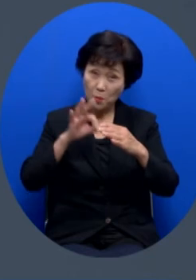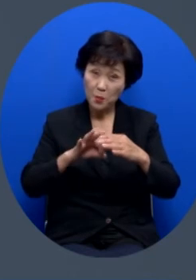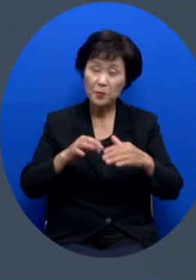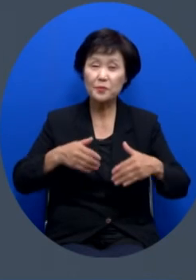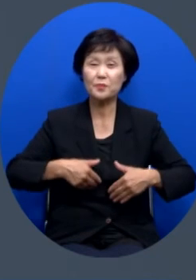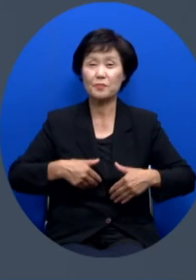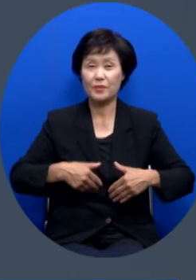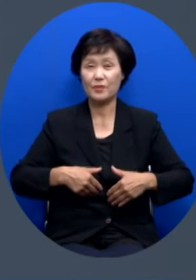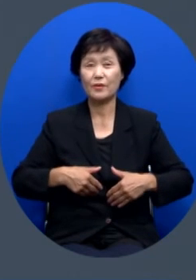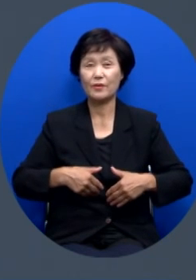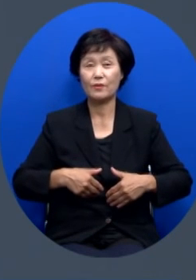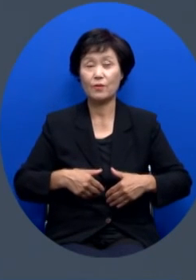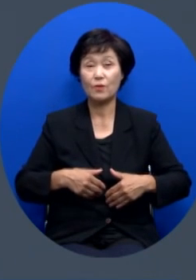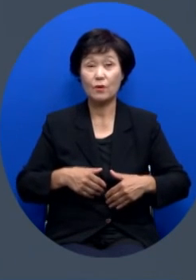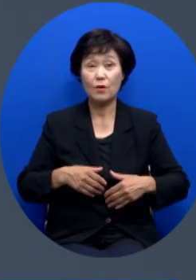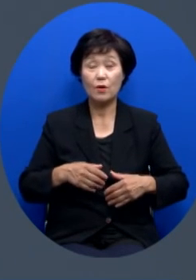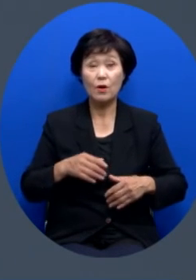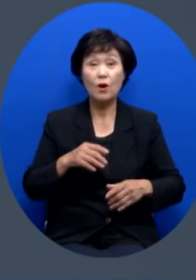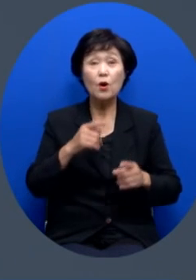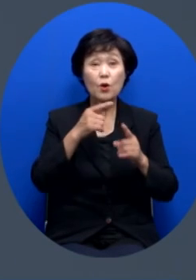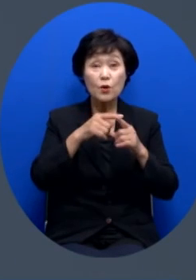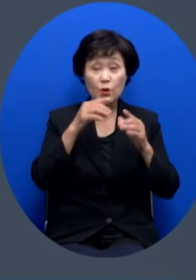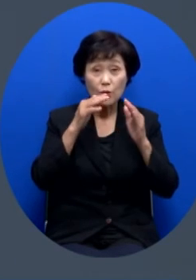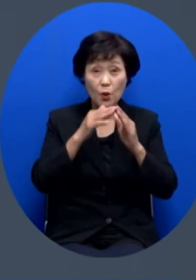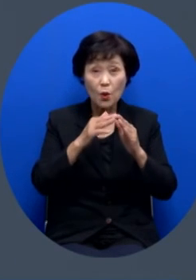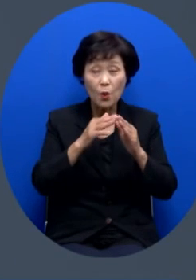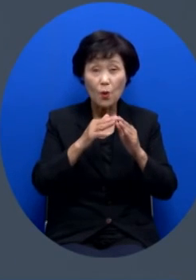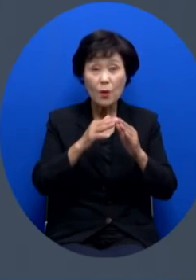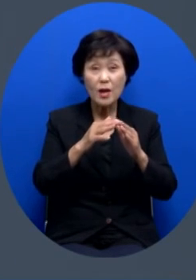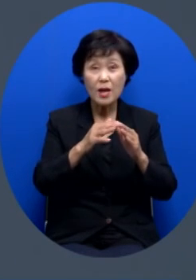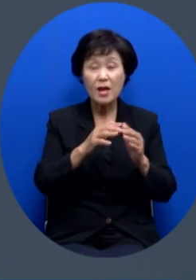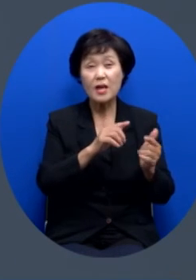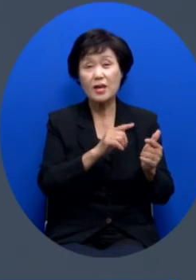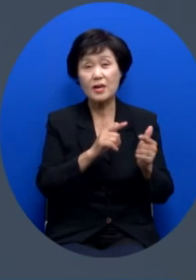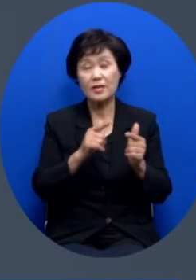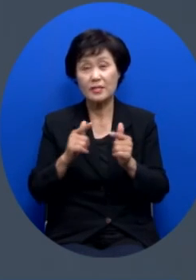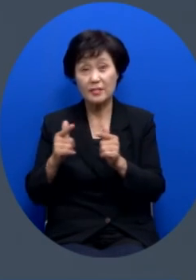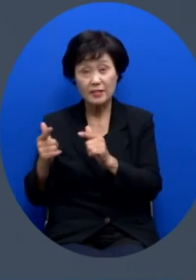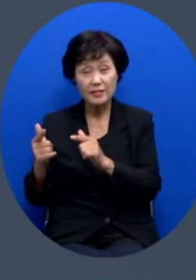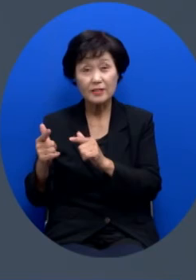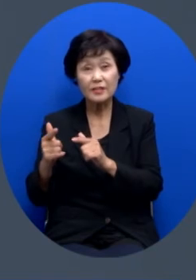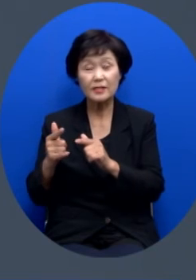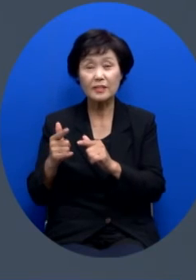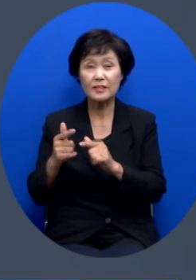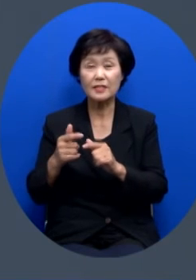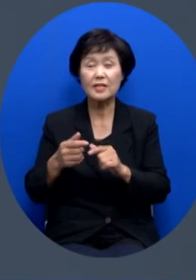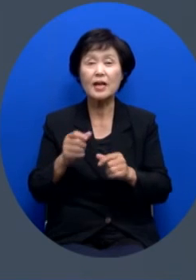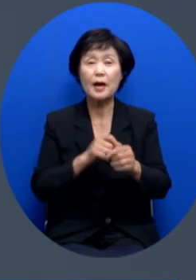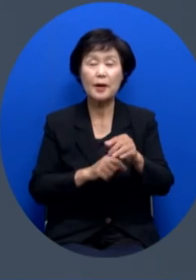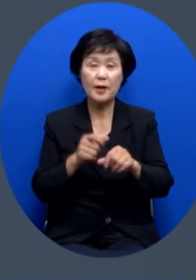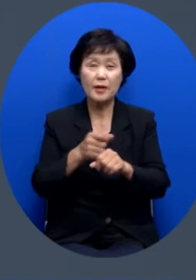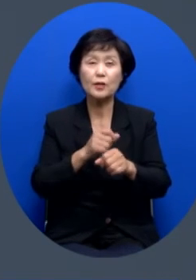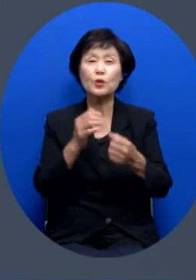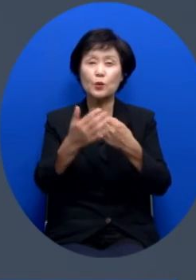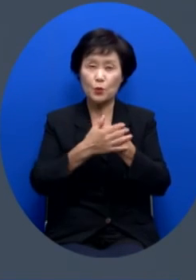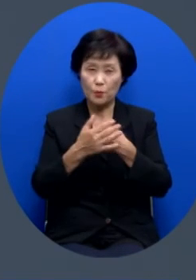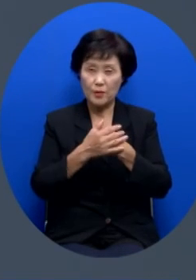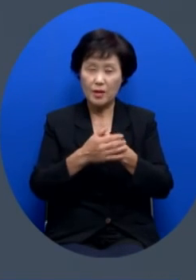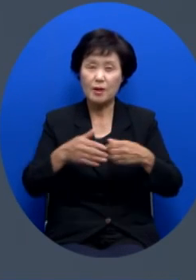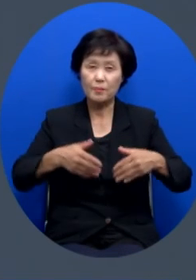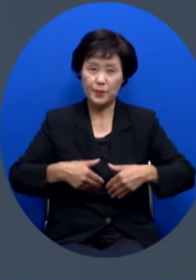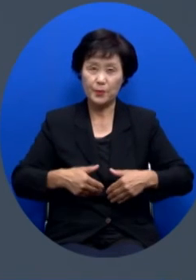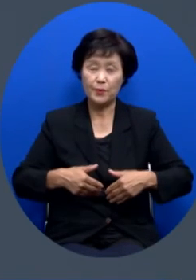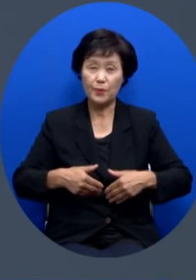먼저 교회들이 예 우선적으로 이렇게 먼저 해야 되고 정력을 해야 되고 그 다음에